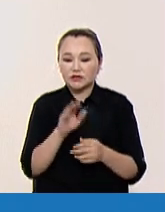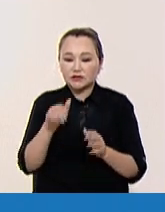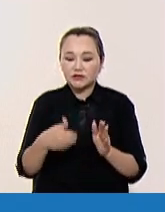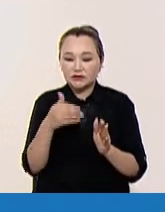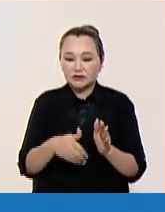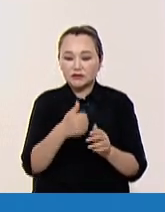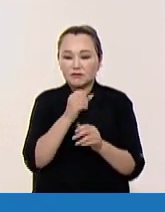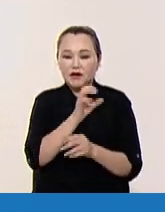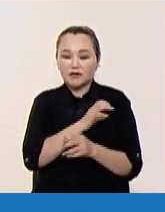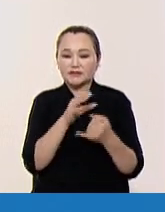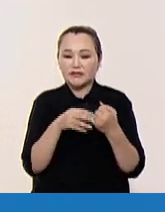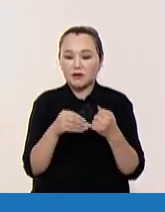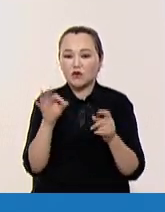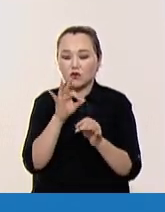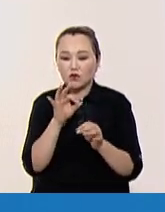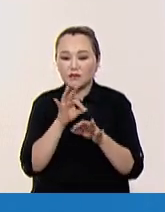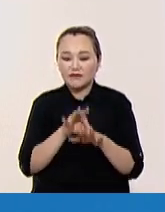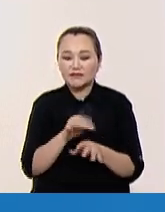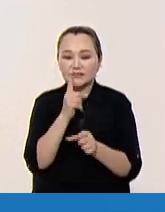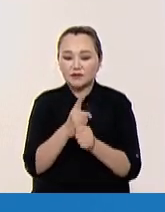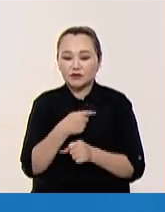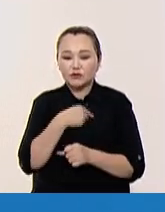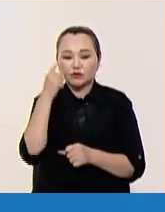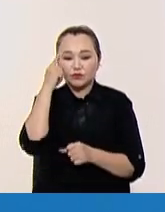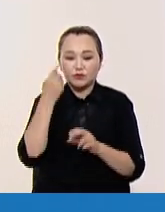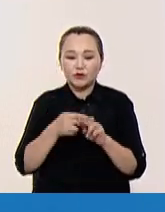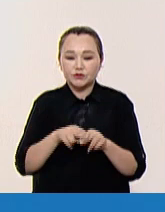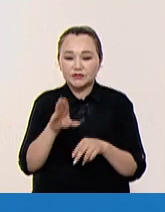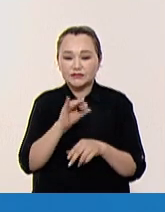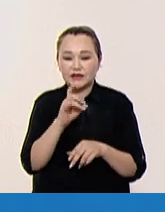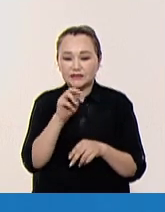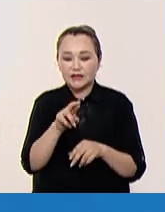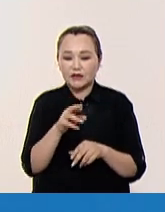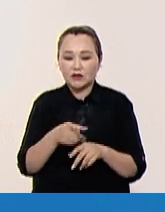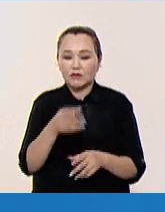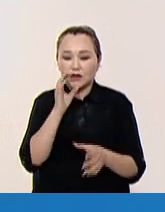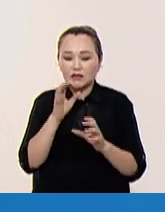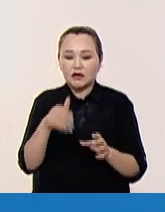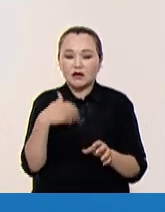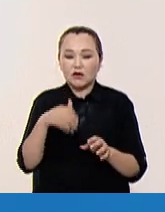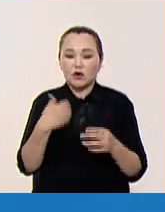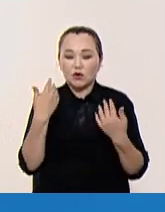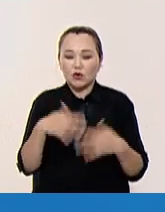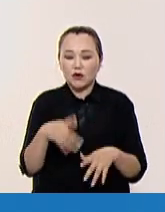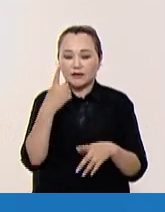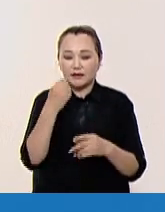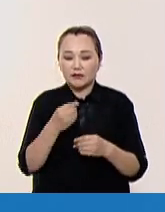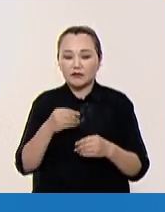байлықтарын жүргізуді тыйым салыну керек деп мен ойлаймын. Себебі біздің стратегиялық ресурс қой. Ертең оны қазып-қазып бүлдіріп-бүлдіріп кетіп